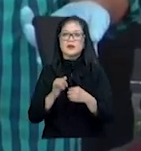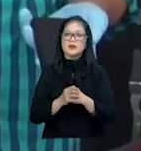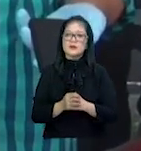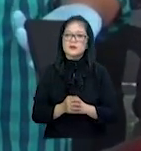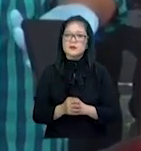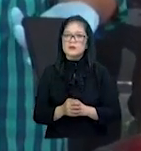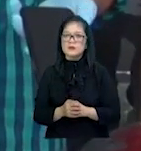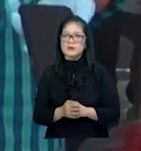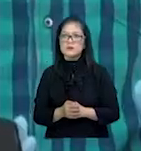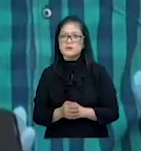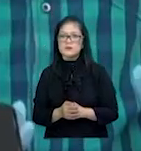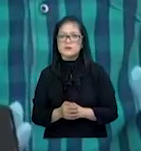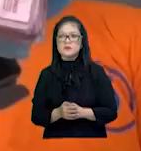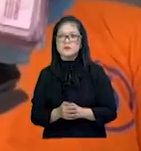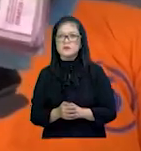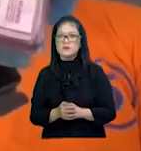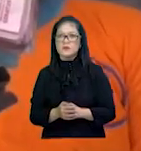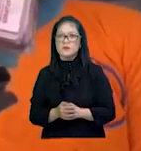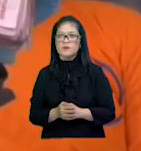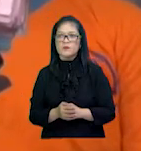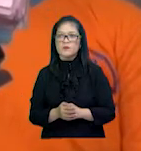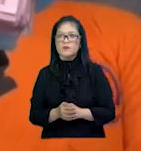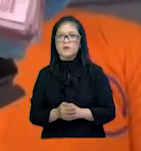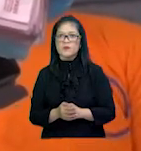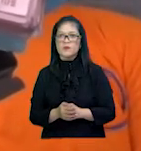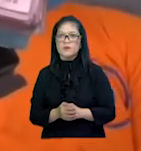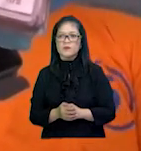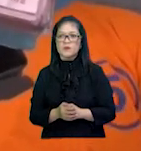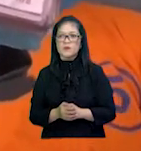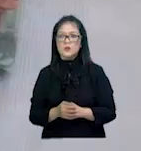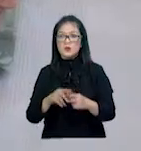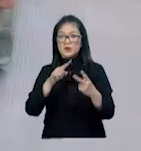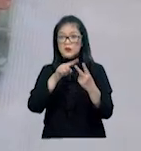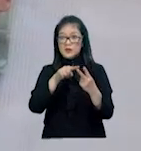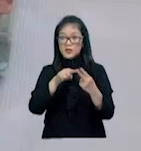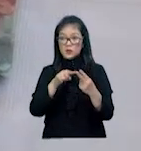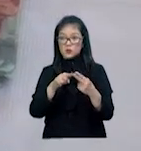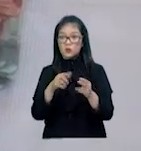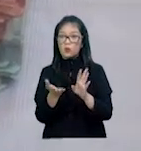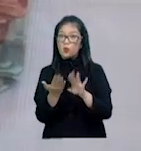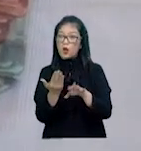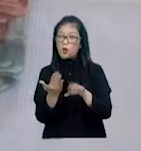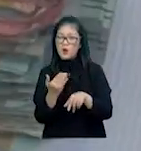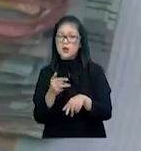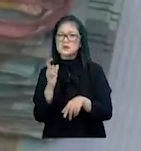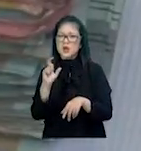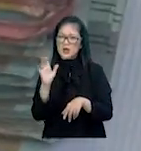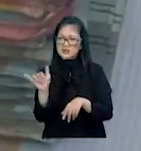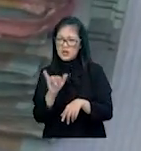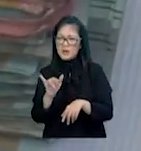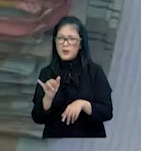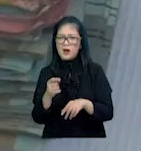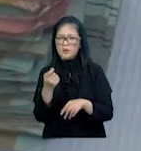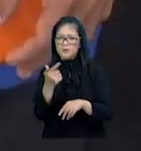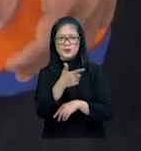Mereka adalah Damadi, Satria Sigit Nugraha yang telah beberapa kali merampok minimarket dengan modus pistol mainan. Kedua